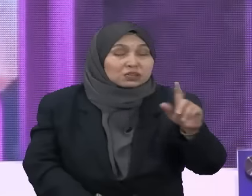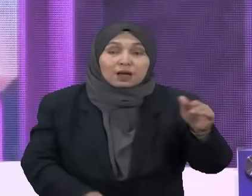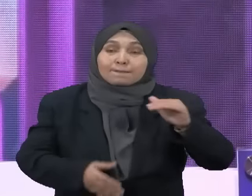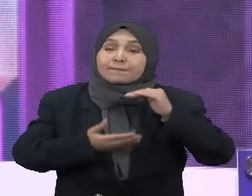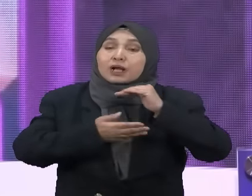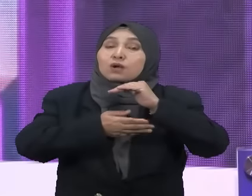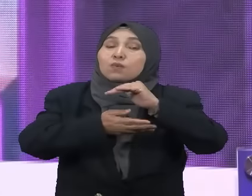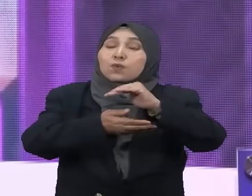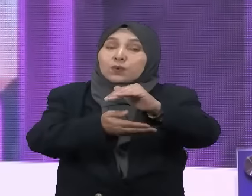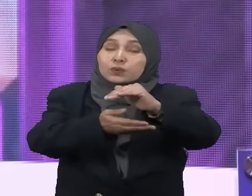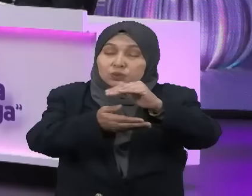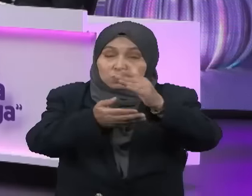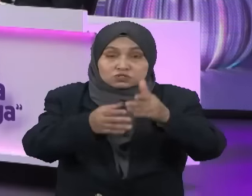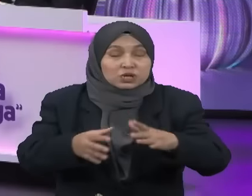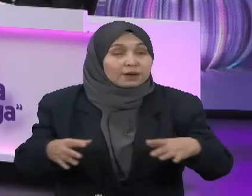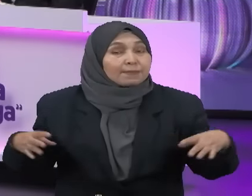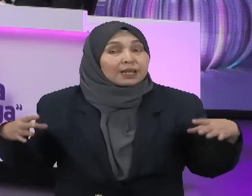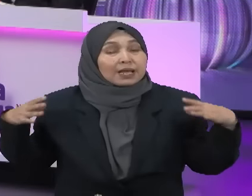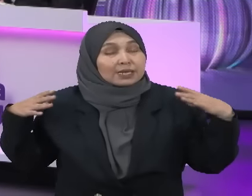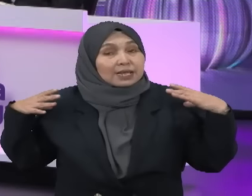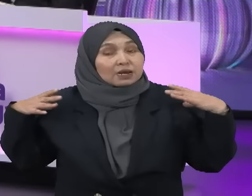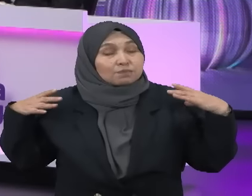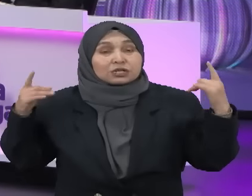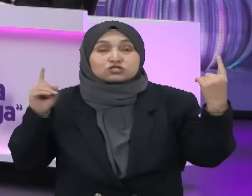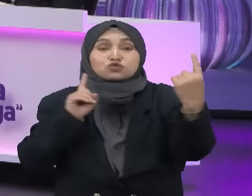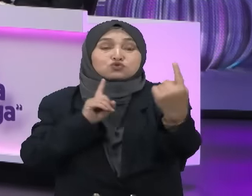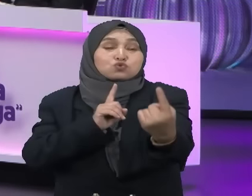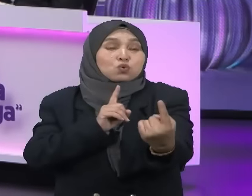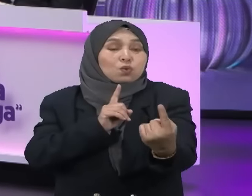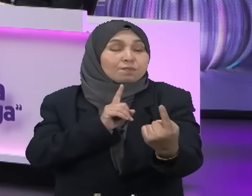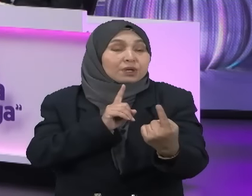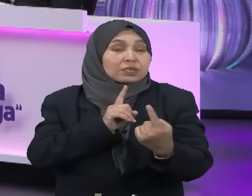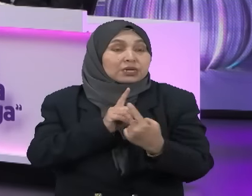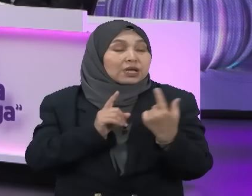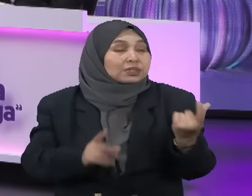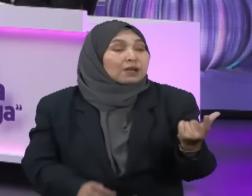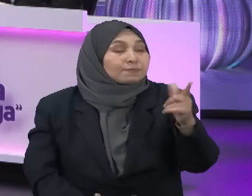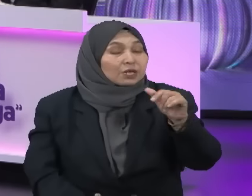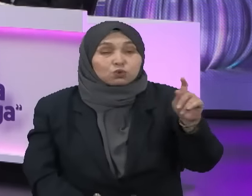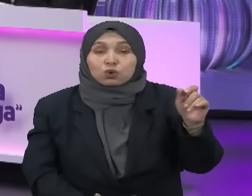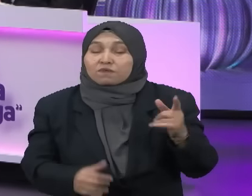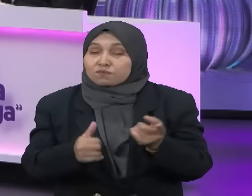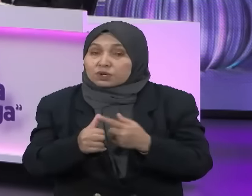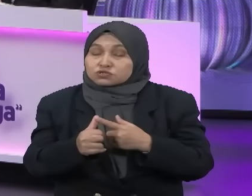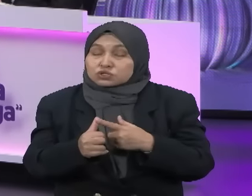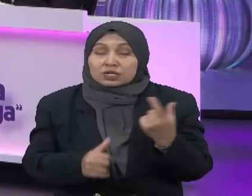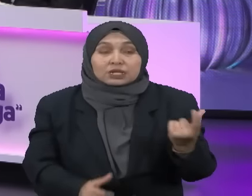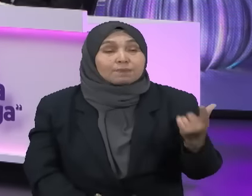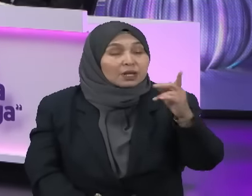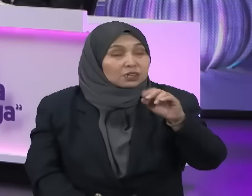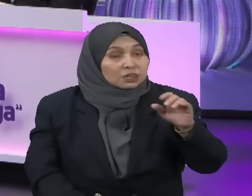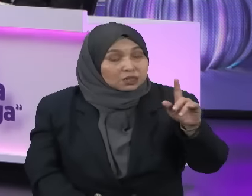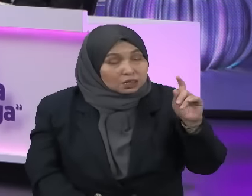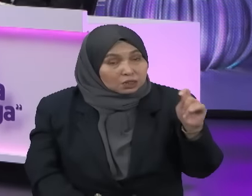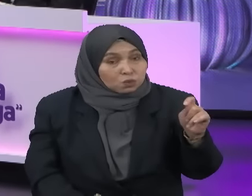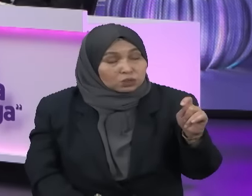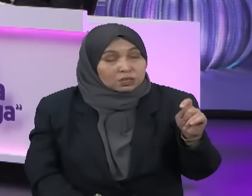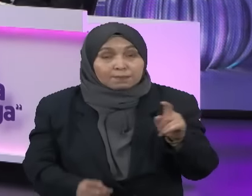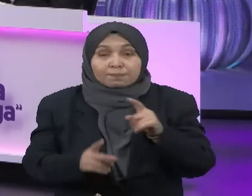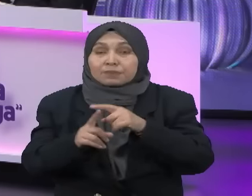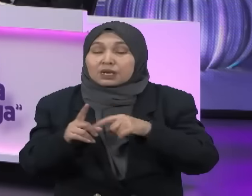mengutuskan para malaikat pergi berjumpa dengan Nabi Lut AS. Yang pada mulanya Nabi Lut AS bila